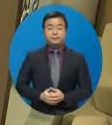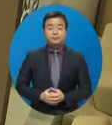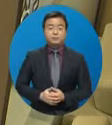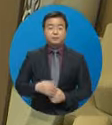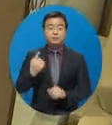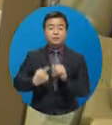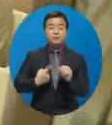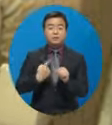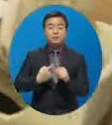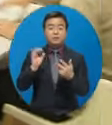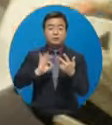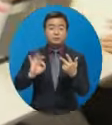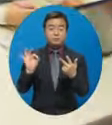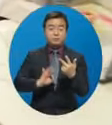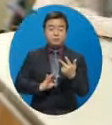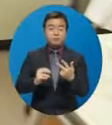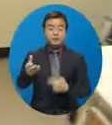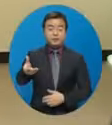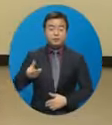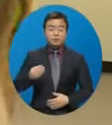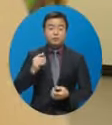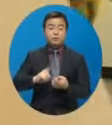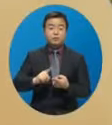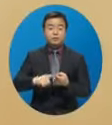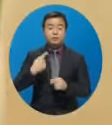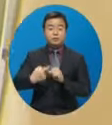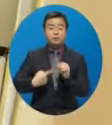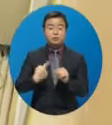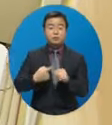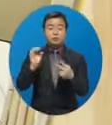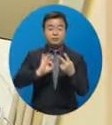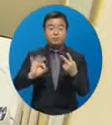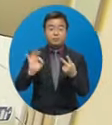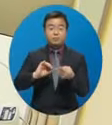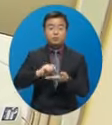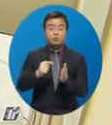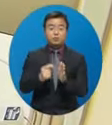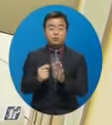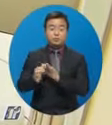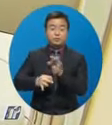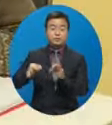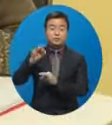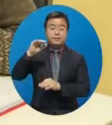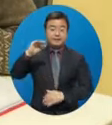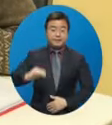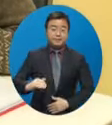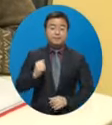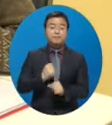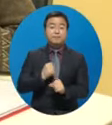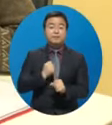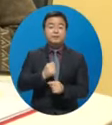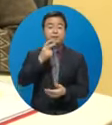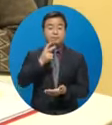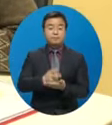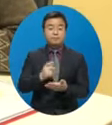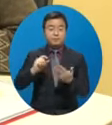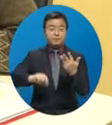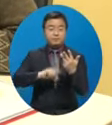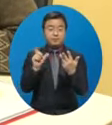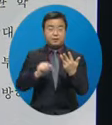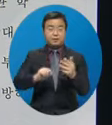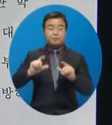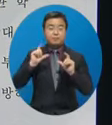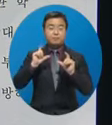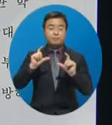연 7%대의 학자금 대출을 연 2%대의 저금리 대출로 전환해주는 법안이 지난 8월